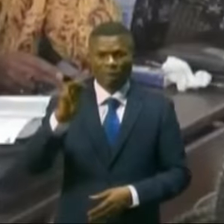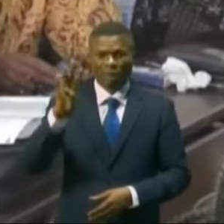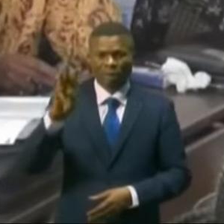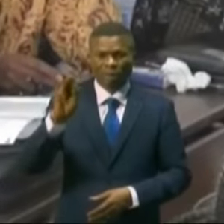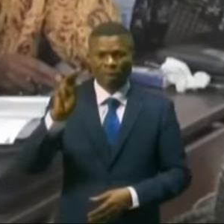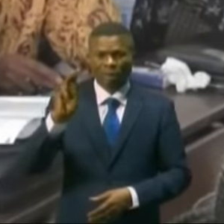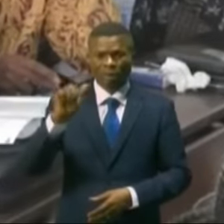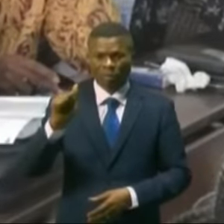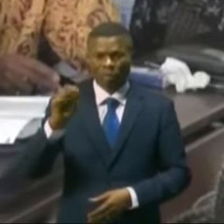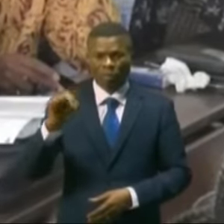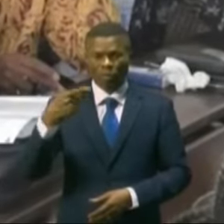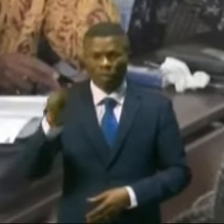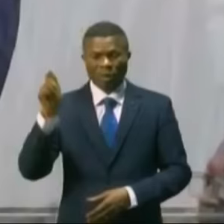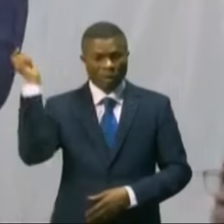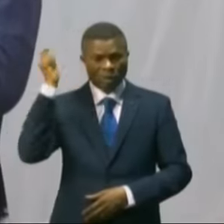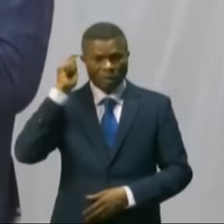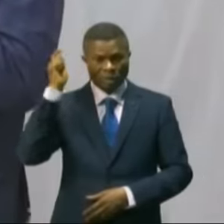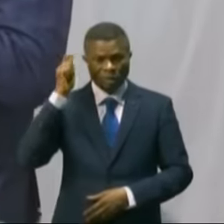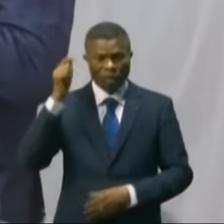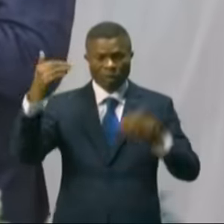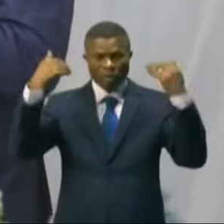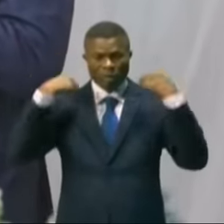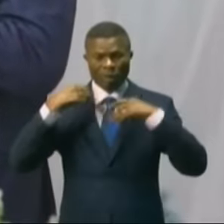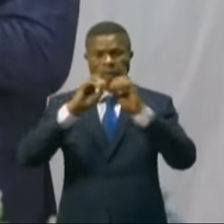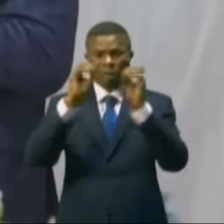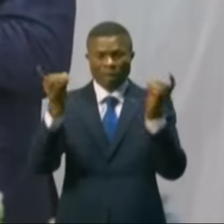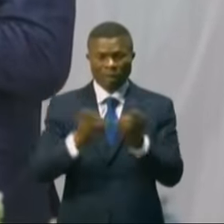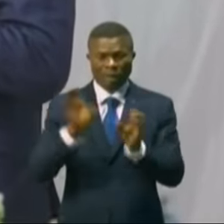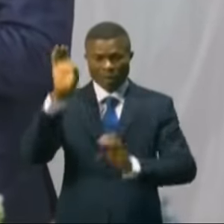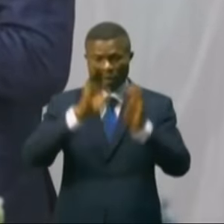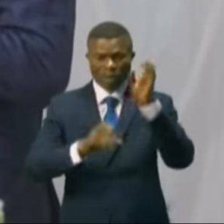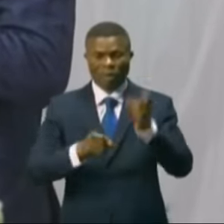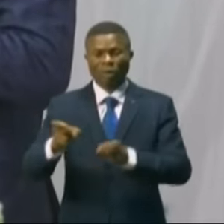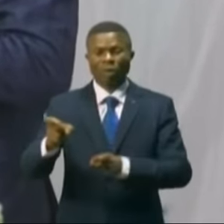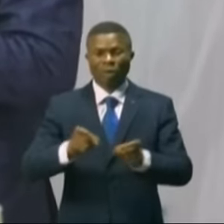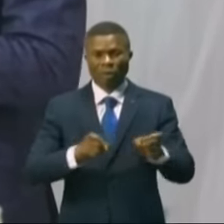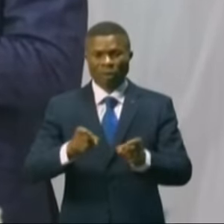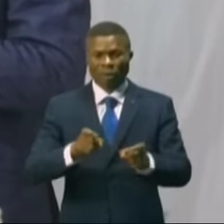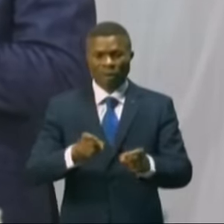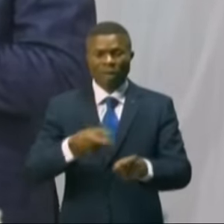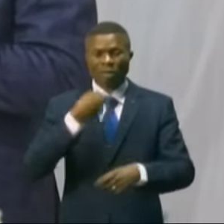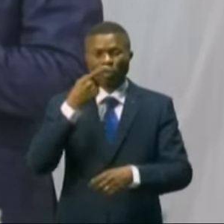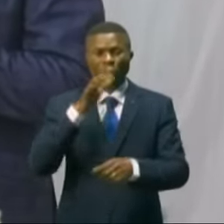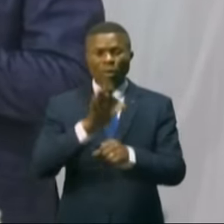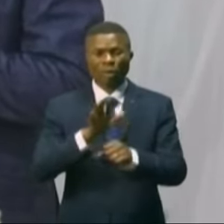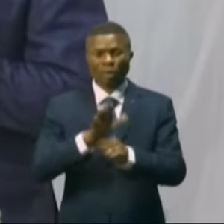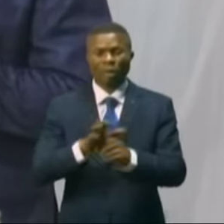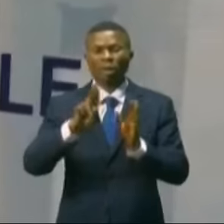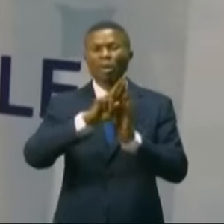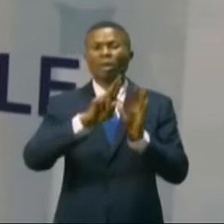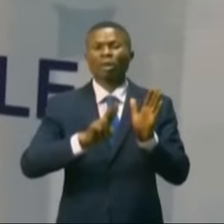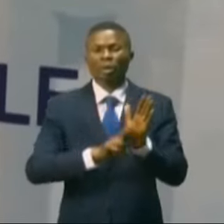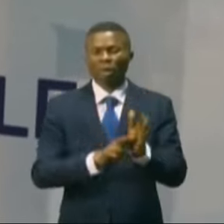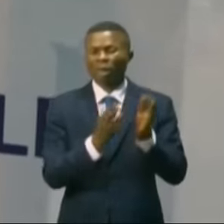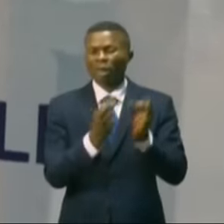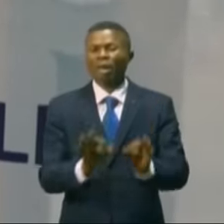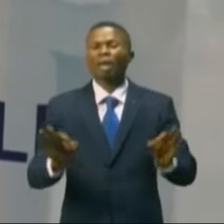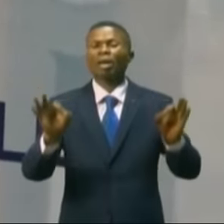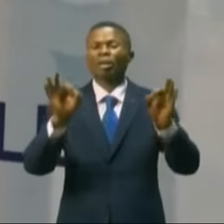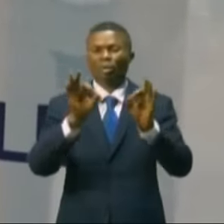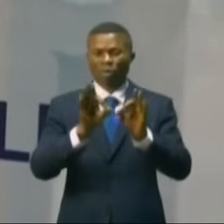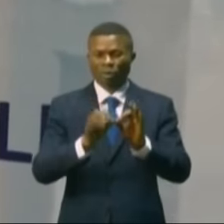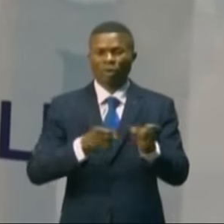Fernand, professeur et chef du département de sciences de gestion, s'est appesanti sur le rôle et l'importance